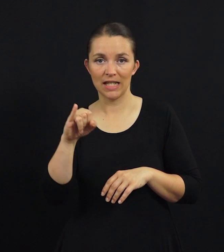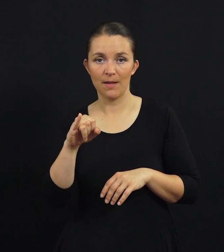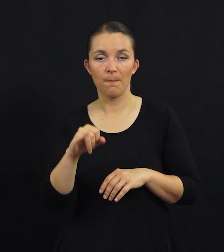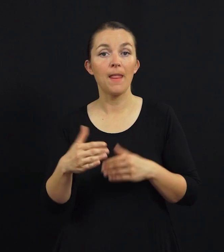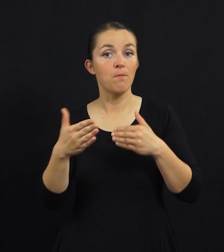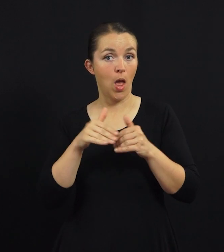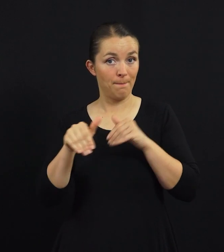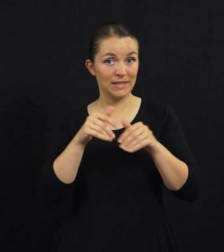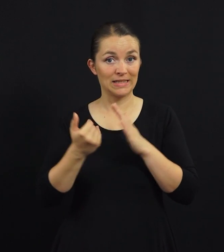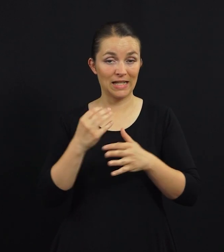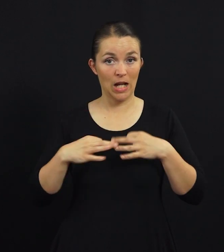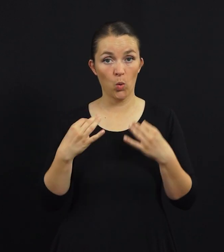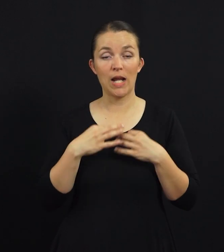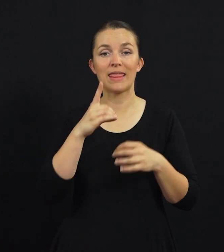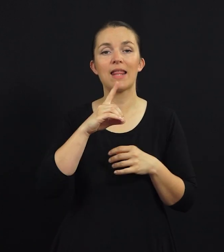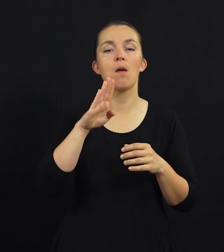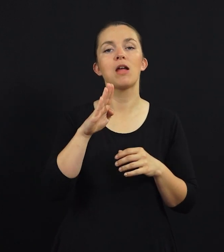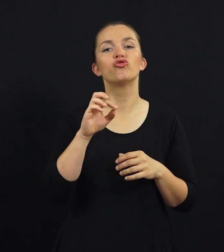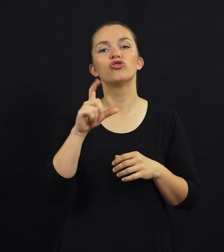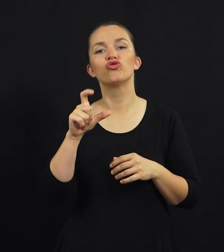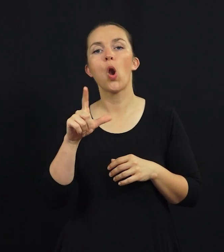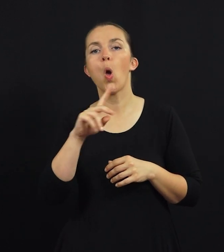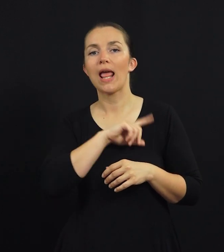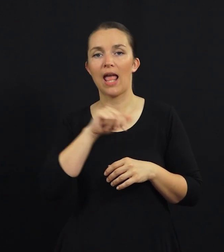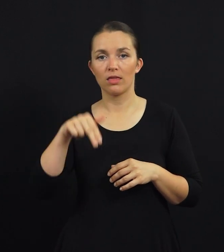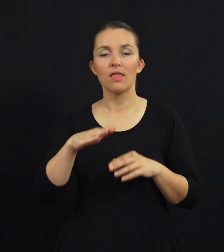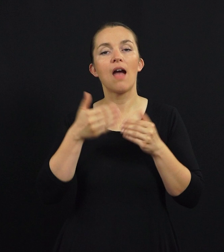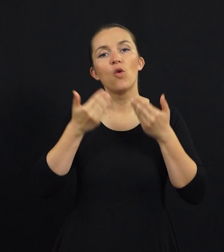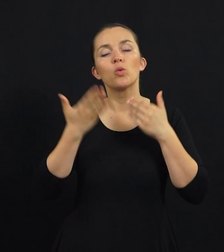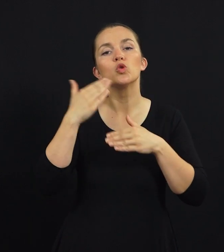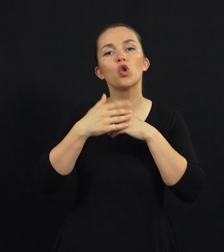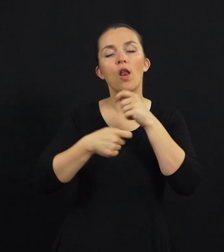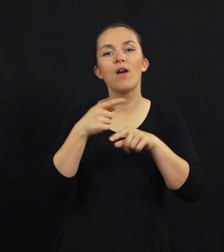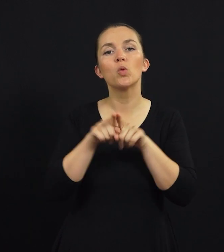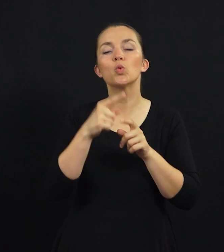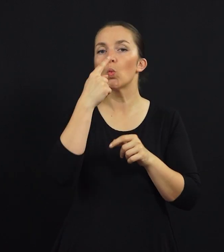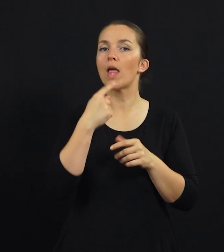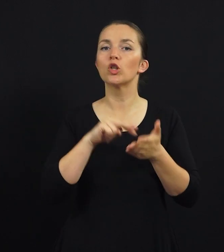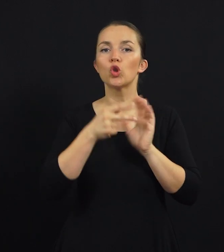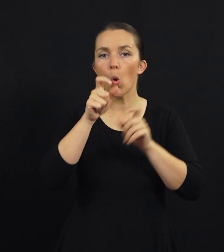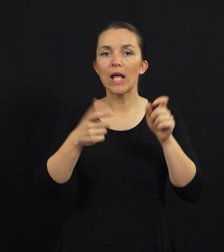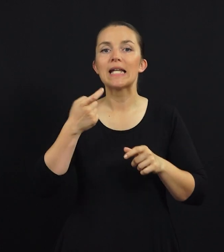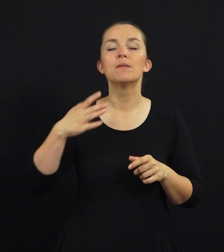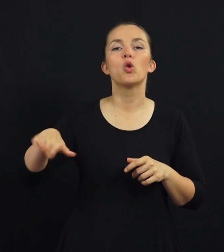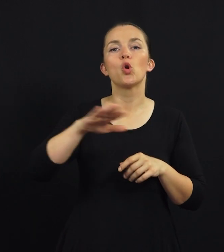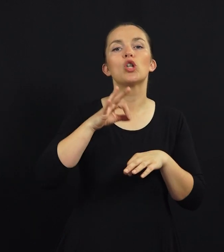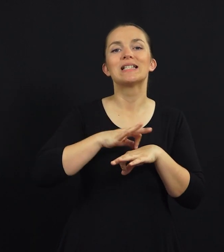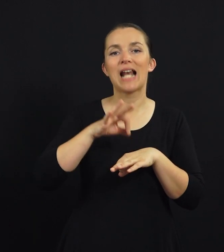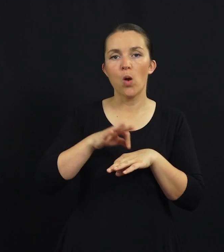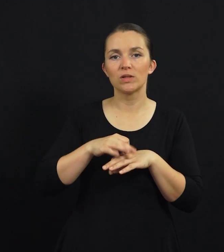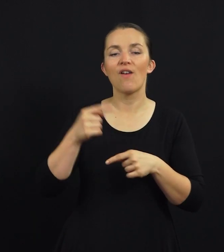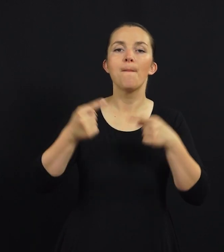gp.uprs@predsednica-slo.si. Poleg ministra za zdravje Danijela Bešiča Loredana so na forumu sodelovali ugledni strokovnjaki z